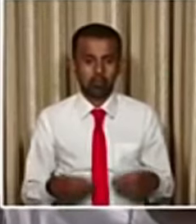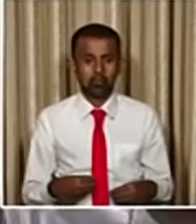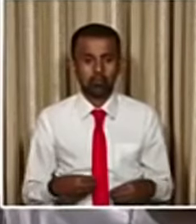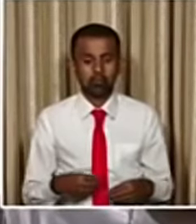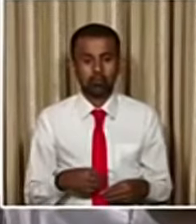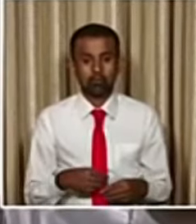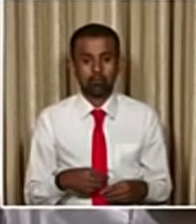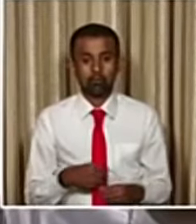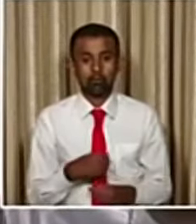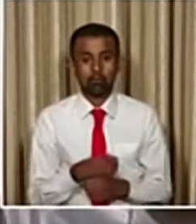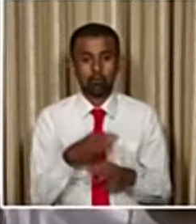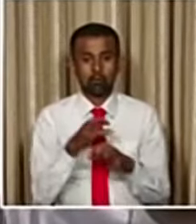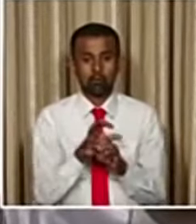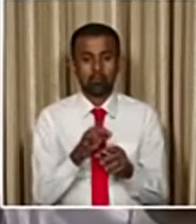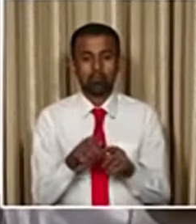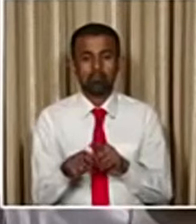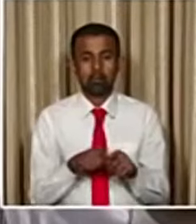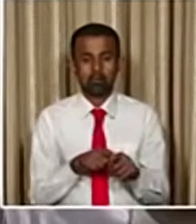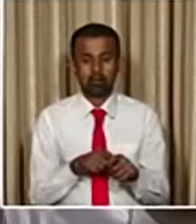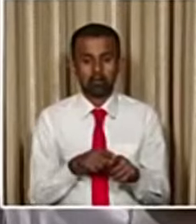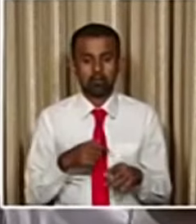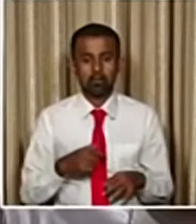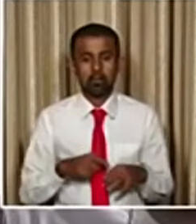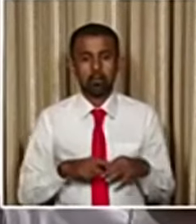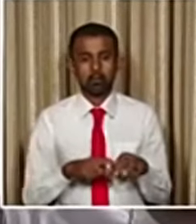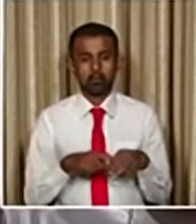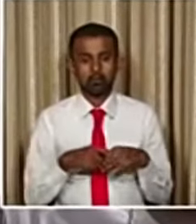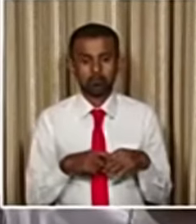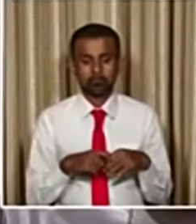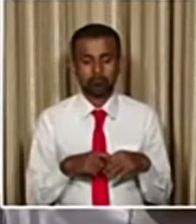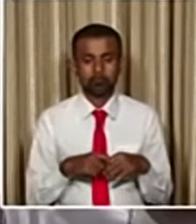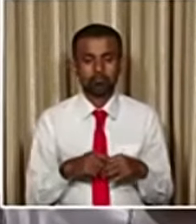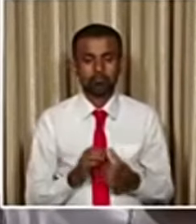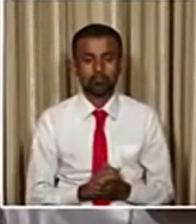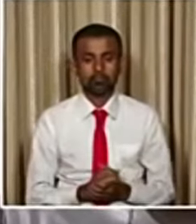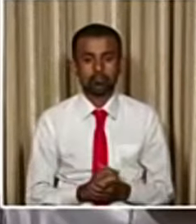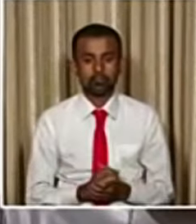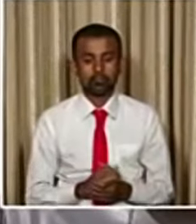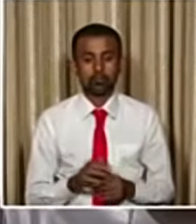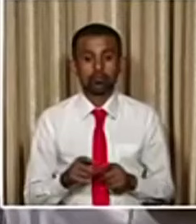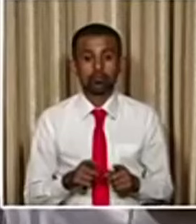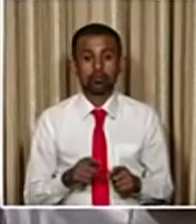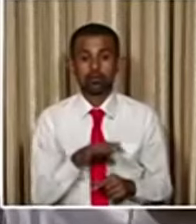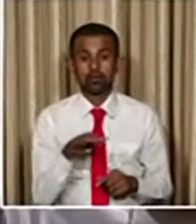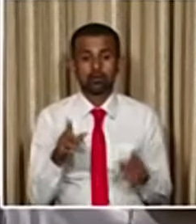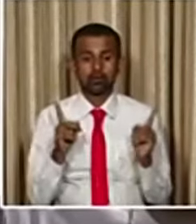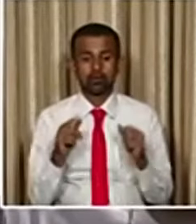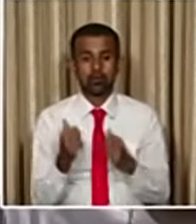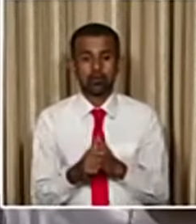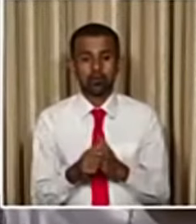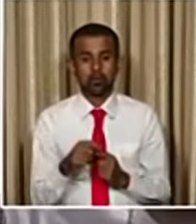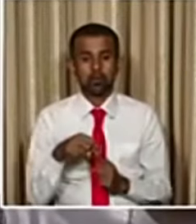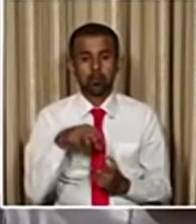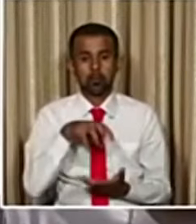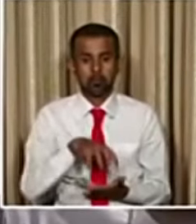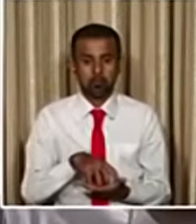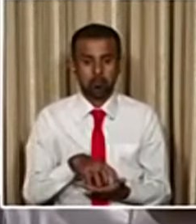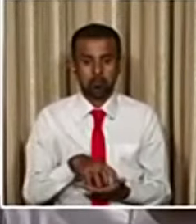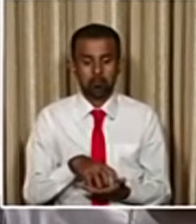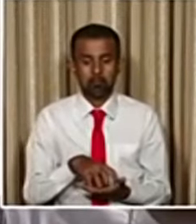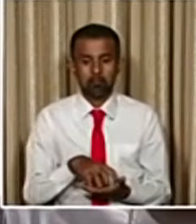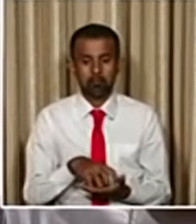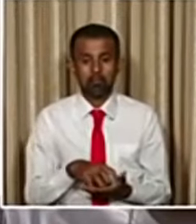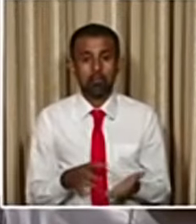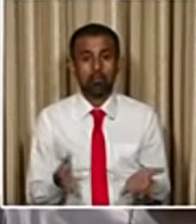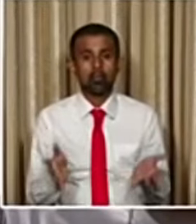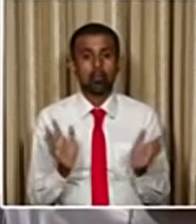කියන එක කියන්න වෙන්නේ අර Google බැලුන් එක වගේ. මගේ ප්‍රශ්නේ වෙන්නේ කරු හැමතිම නෙමෙයි කාරණාව නෙවෙයි. දැන් මෙහෙම ක්‍රීඩා පිටි සංවර්ධනයේ සම්බන්ධව පළාත් සහ දිස්ත්‍රික් ක්‍රීඩා